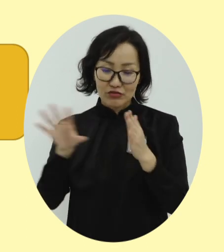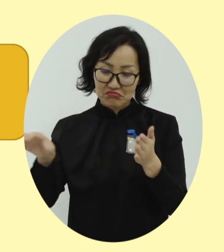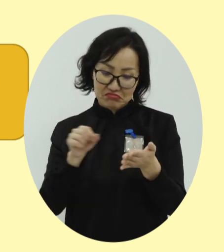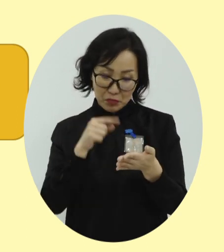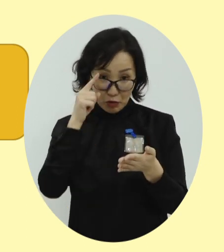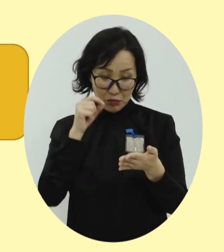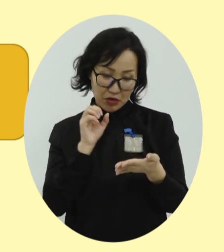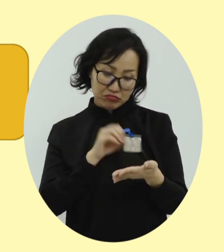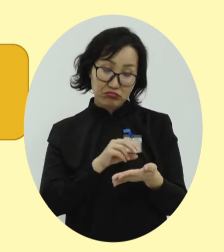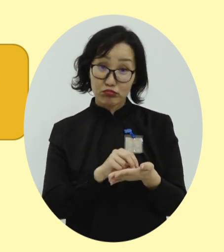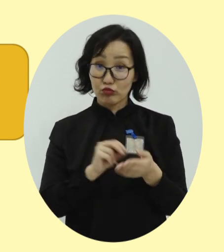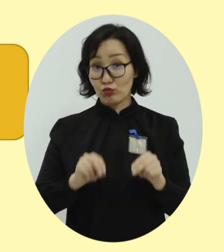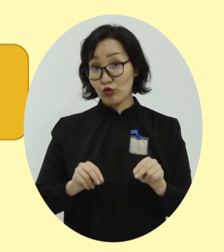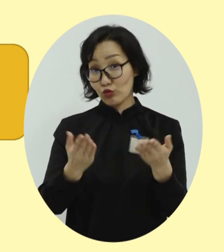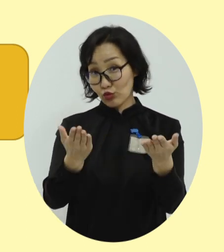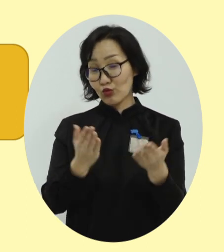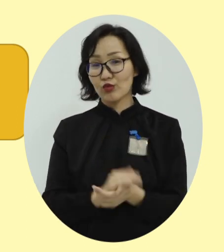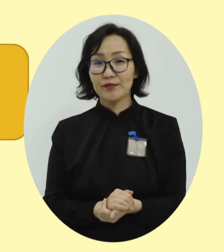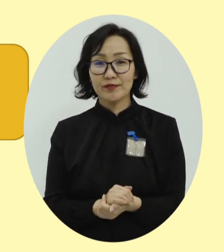монгол бичгээр хөтлж болох юм байна шүү.